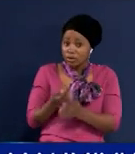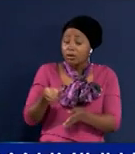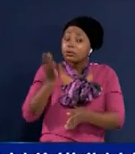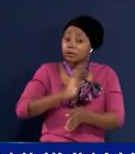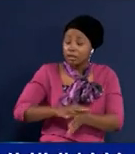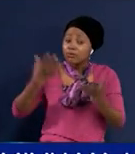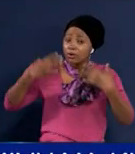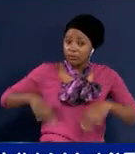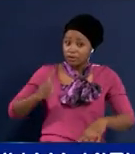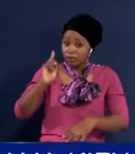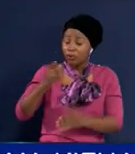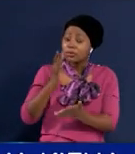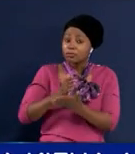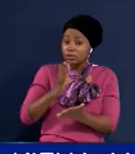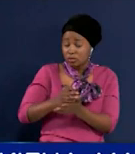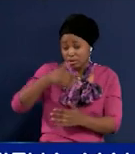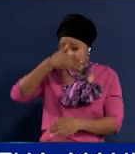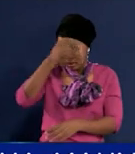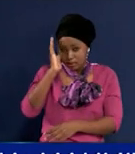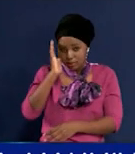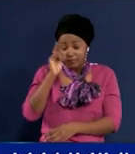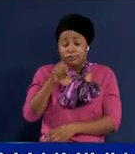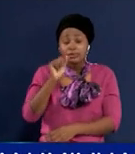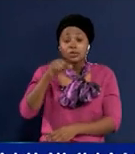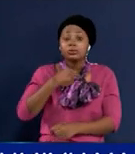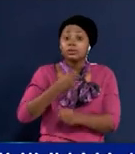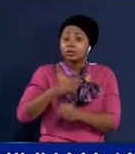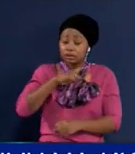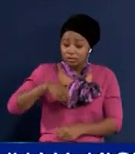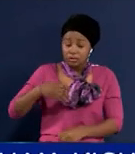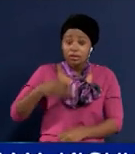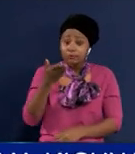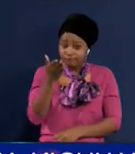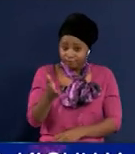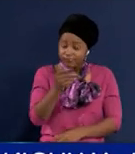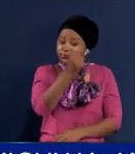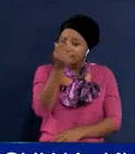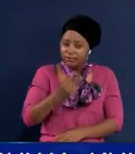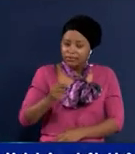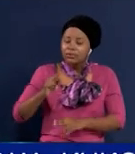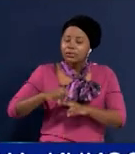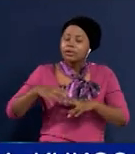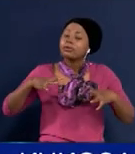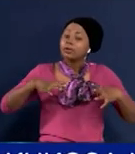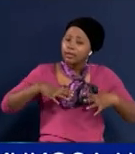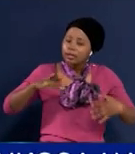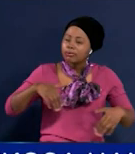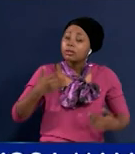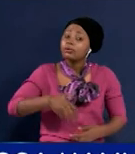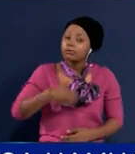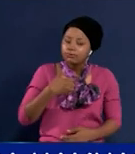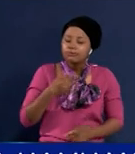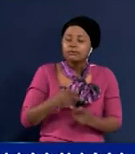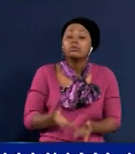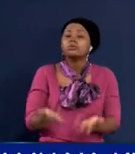afya waliothibitishwa na serikali. Na hii ndio kazi yetu sisi. Tunataka wewe Mtanzania uishi kwa raha, uishi bila hofu na